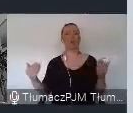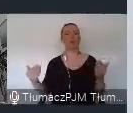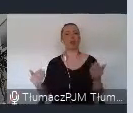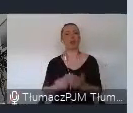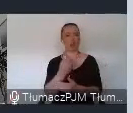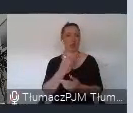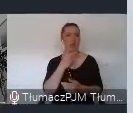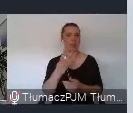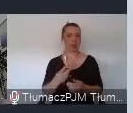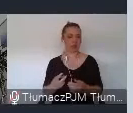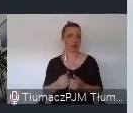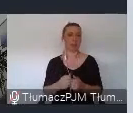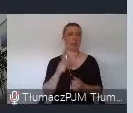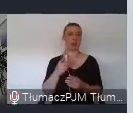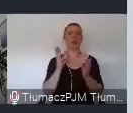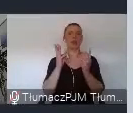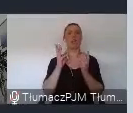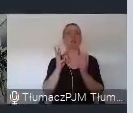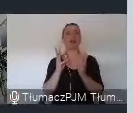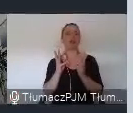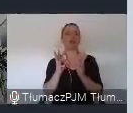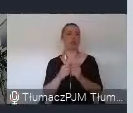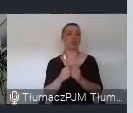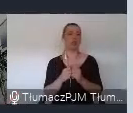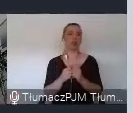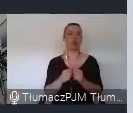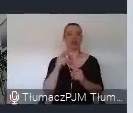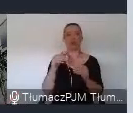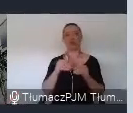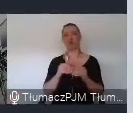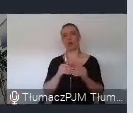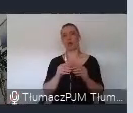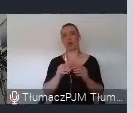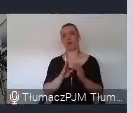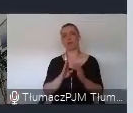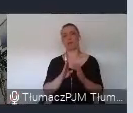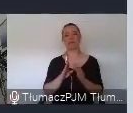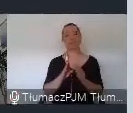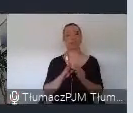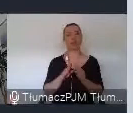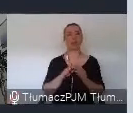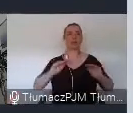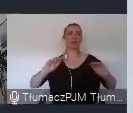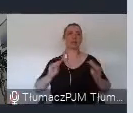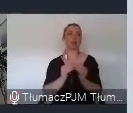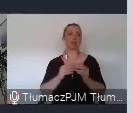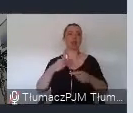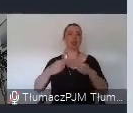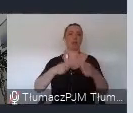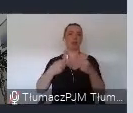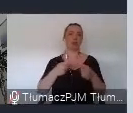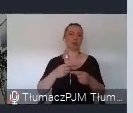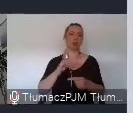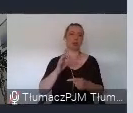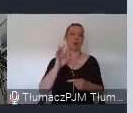bardzo ważny element, którym można mierzyć w tym momencie w kwestii skali rozwoju systemów ciepłowniczych. Redukcja emisji CO2 to